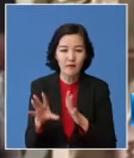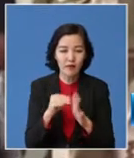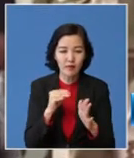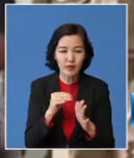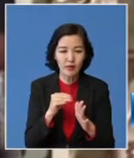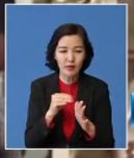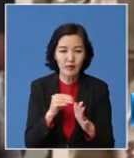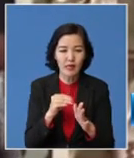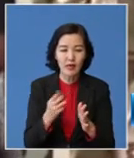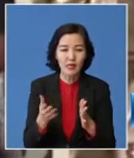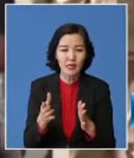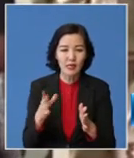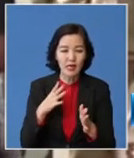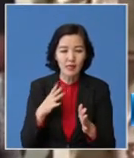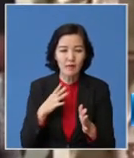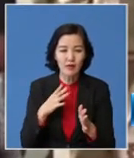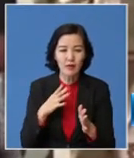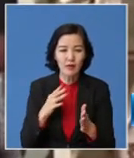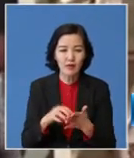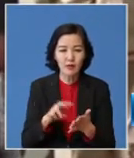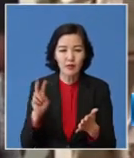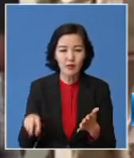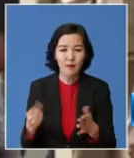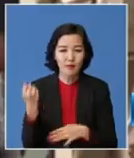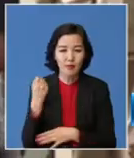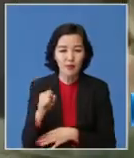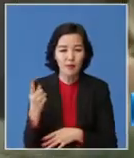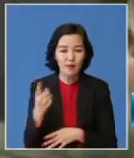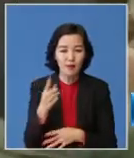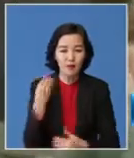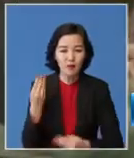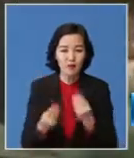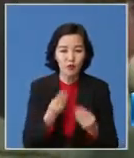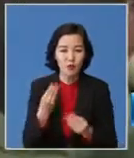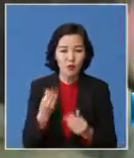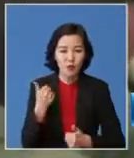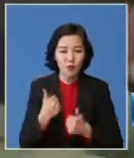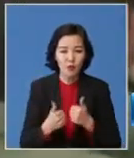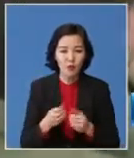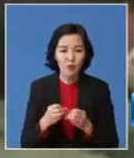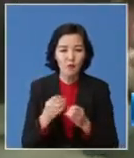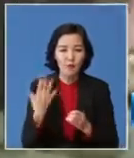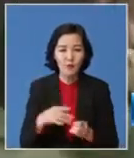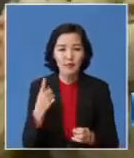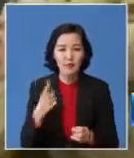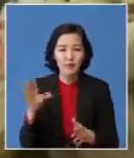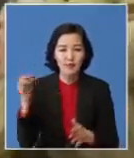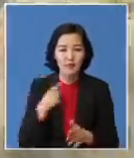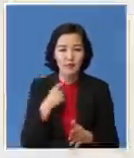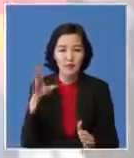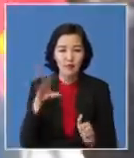года, когда был свергнут Хосни Мубарак. Для победы уже в первом туре кандидату необходимо набрать 51%